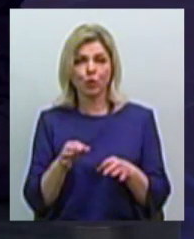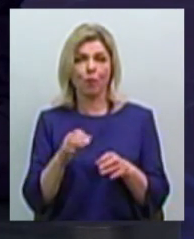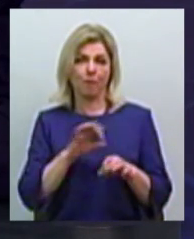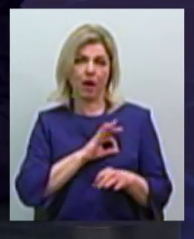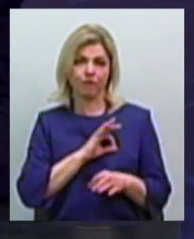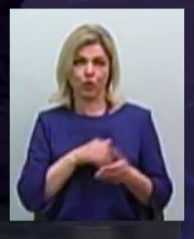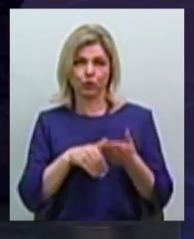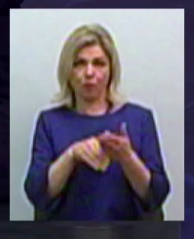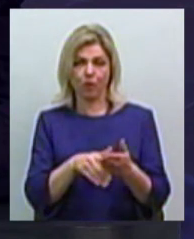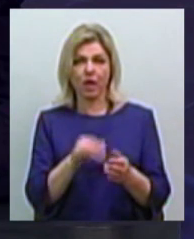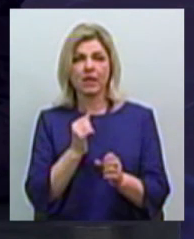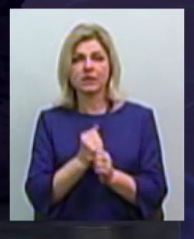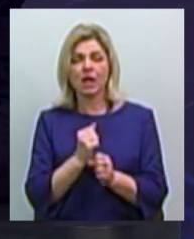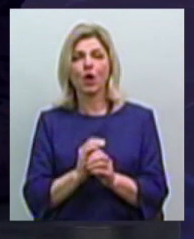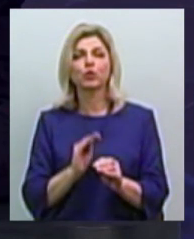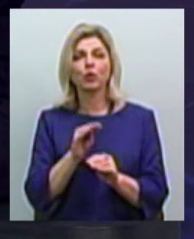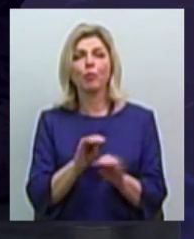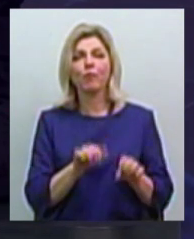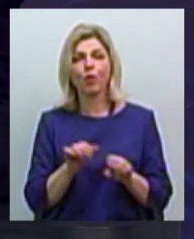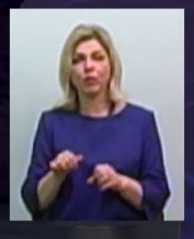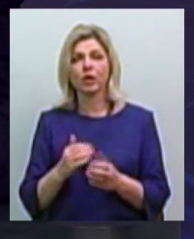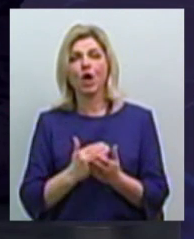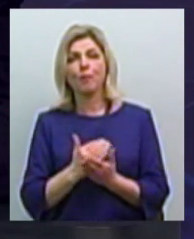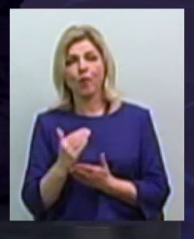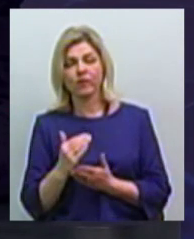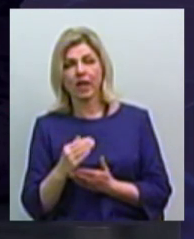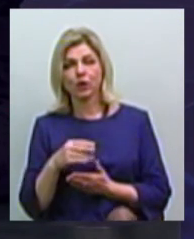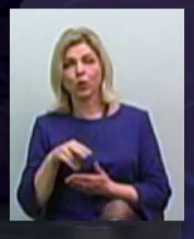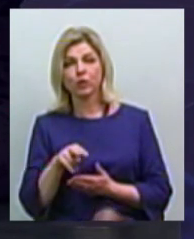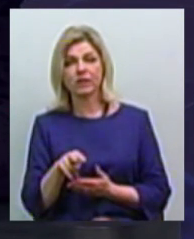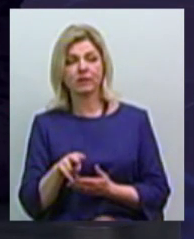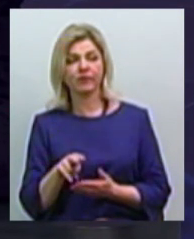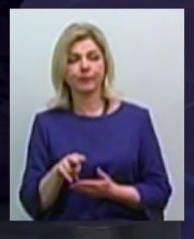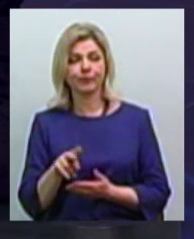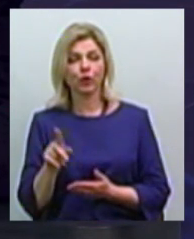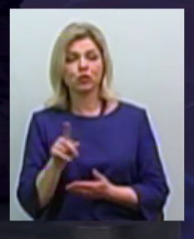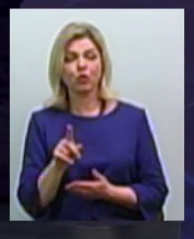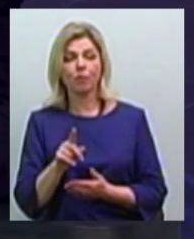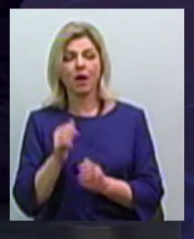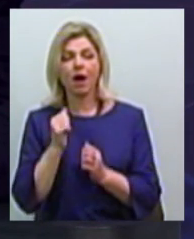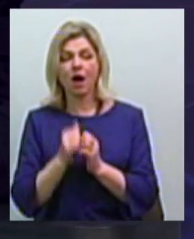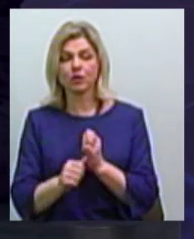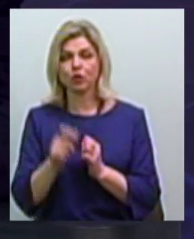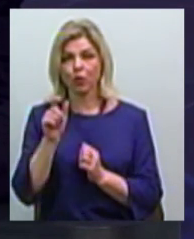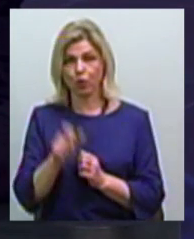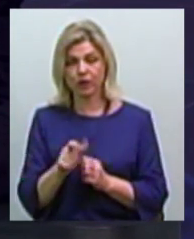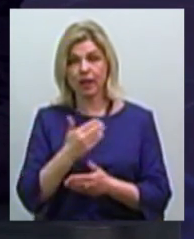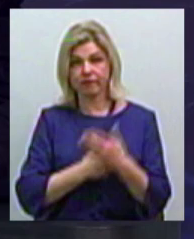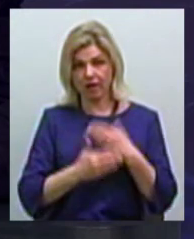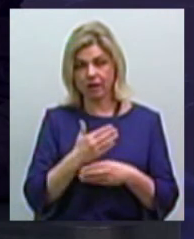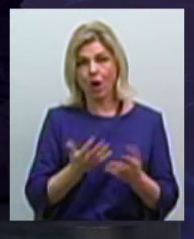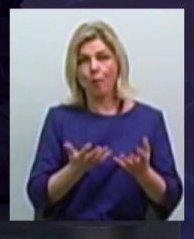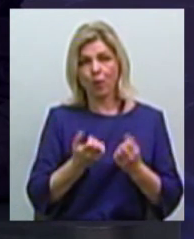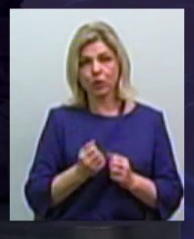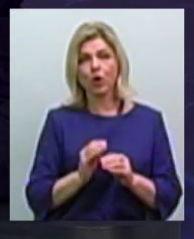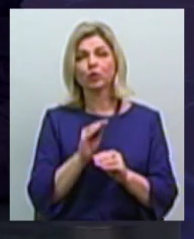це створення додаткових можливостей підвищення якості інклюзивності, тобто, щоб кожна людина з обмеженими можливостями отримувала